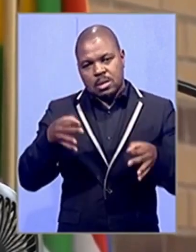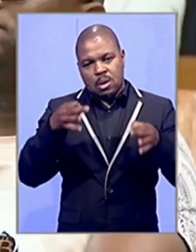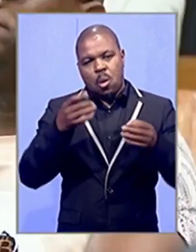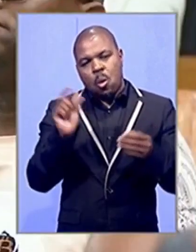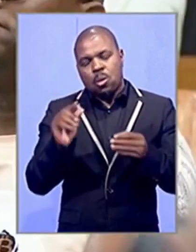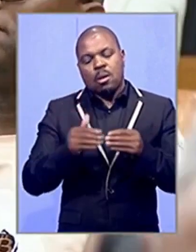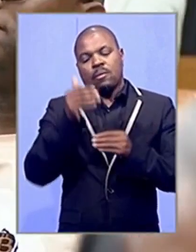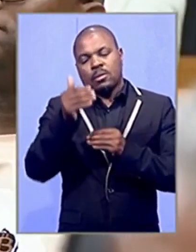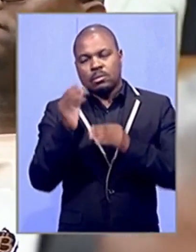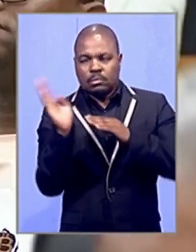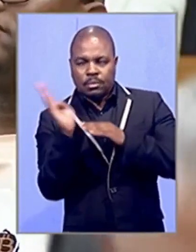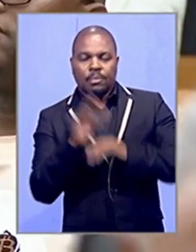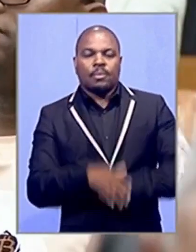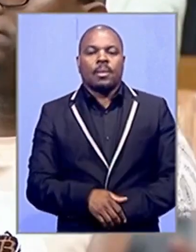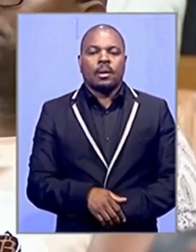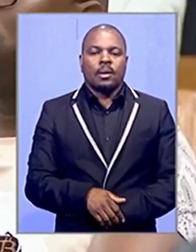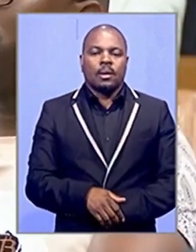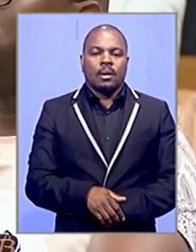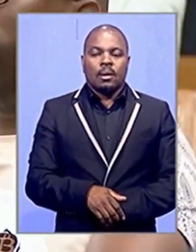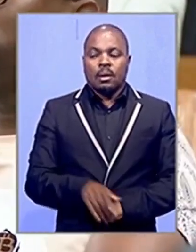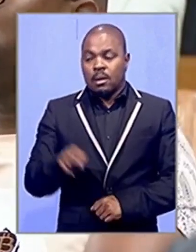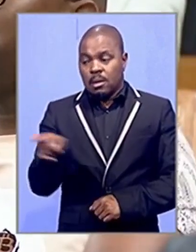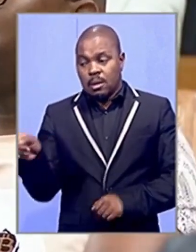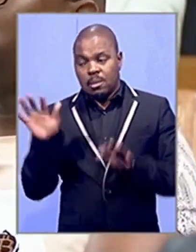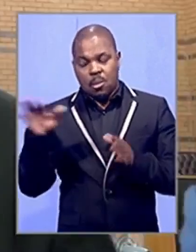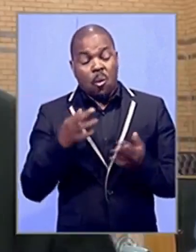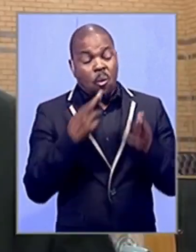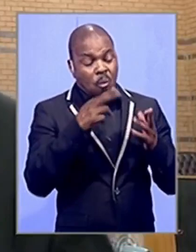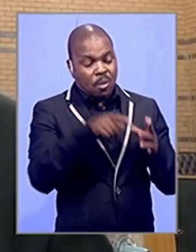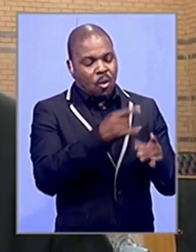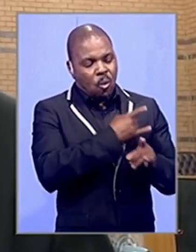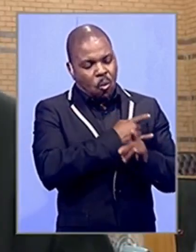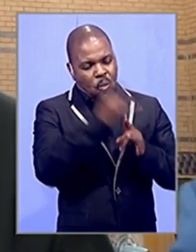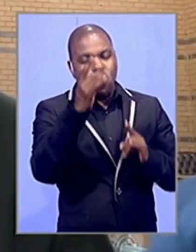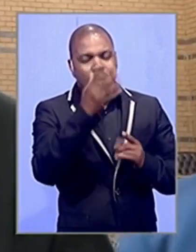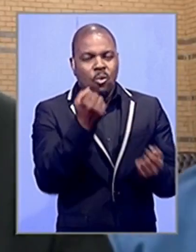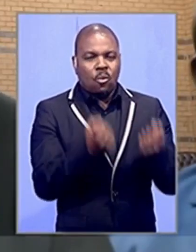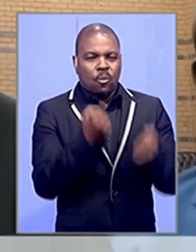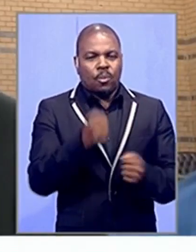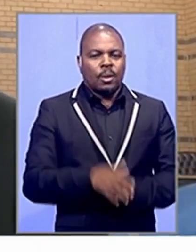thereafter. Badirakgopelo ba na le tsholofelo ya go fenya kgetsi eno. Re itumelela